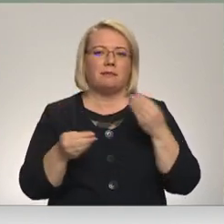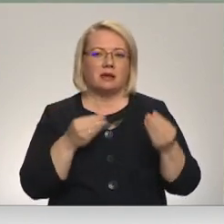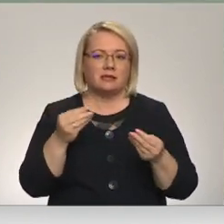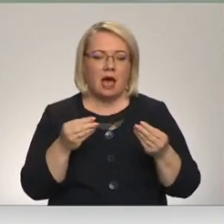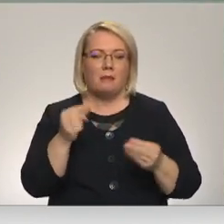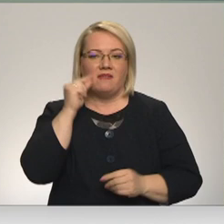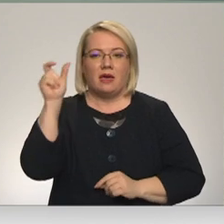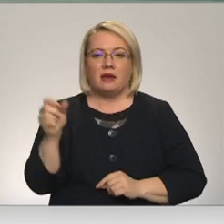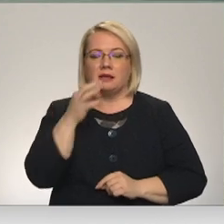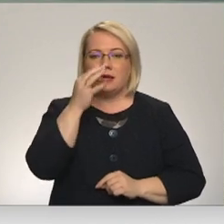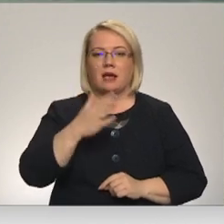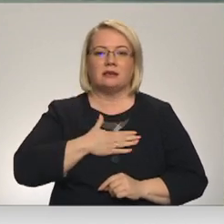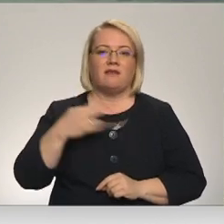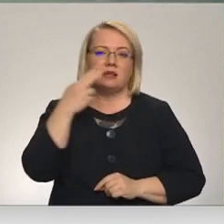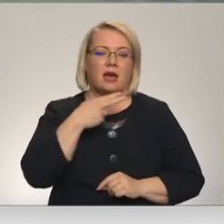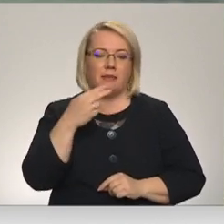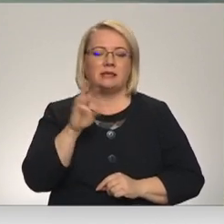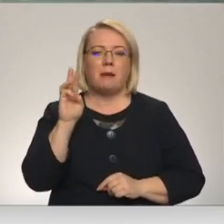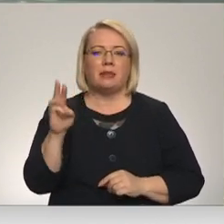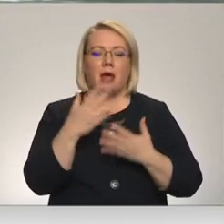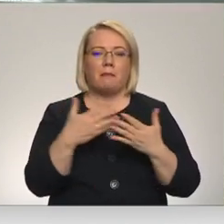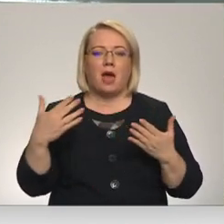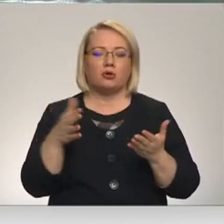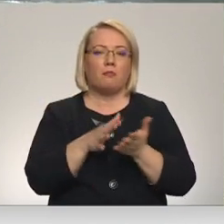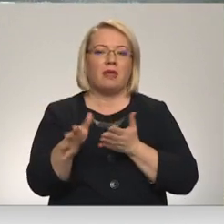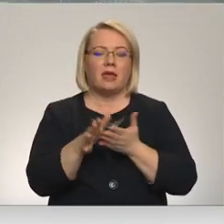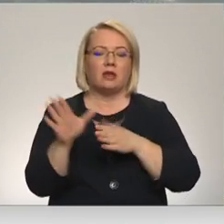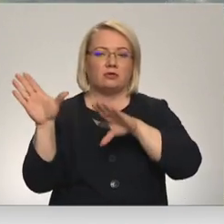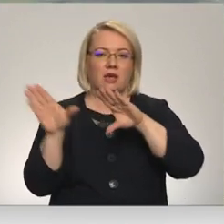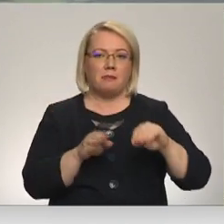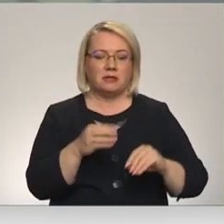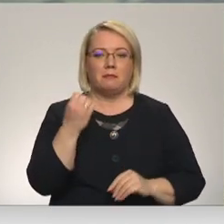teica, ka savā saimniecībā minerālmēslu patēriņu šogad samazināšot par